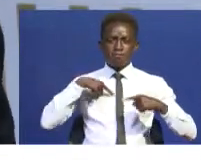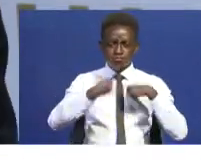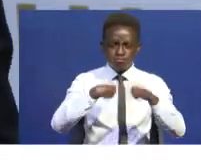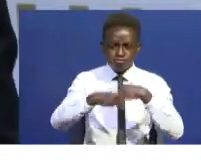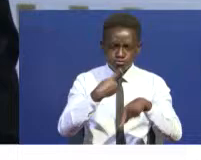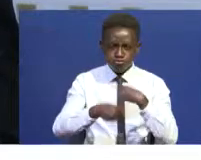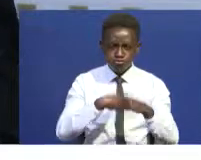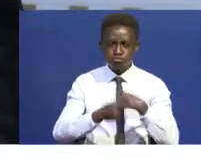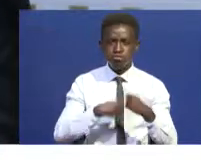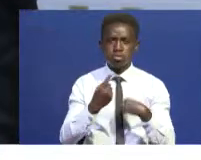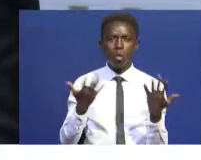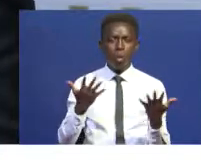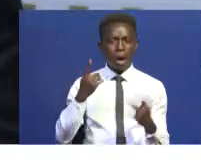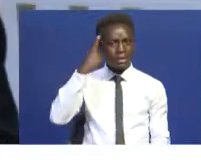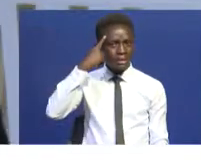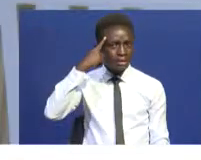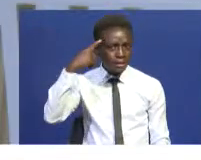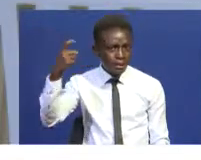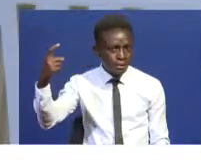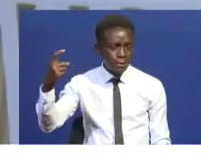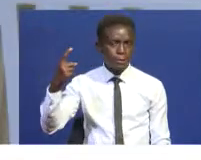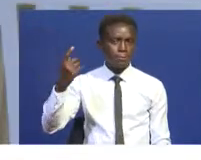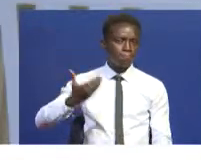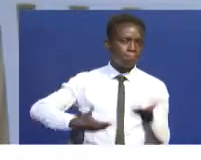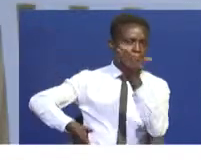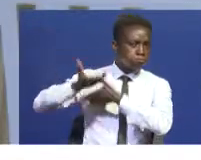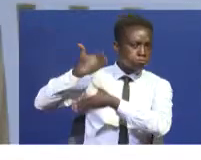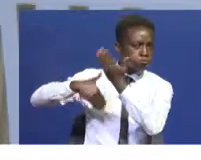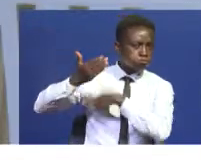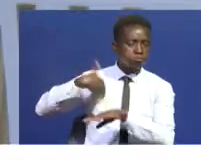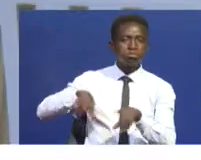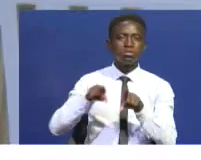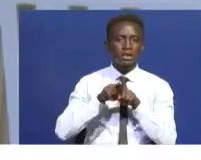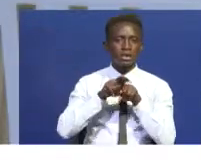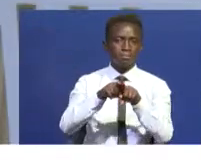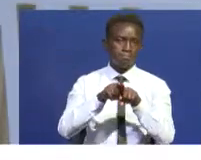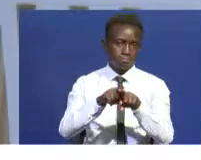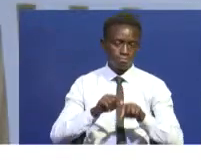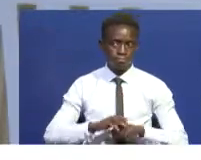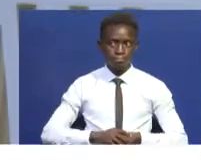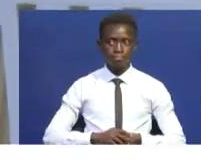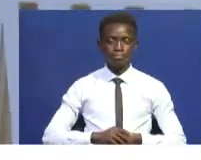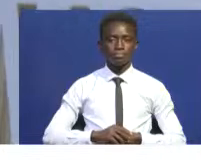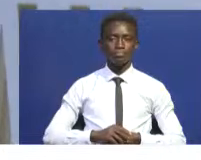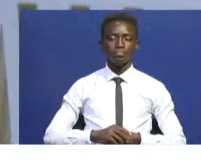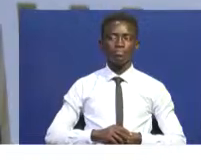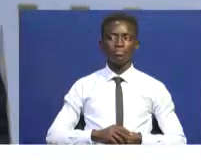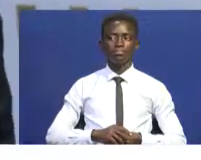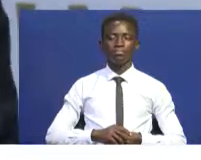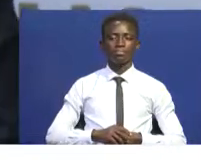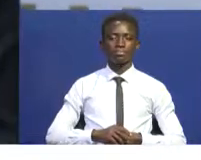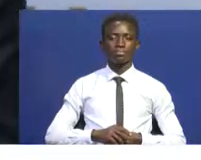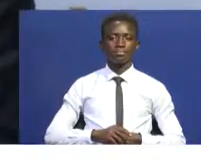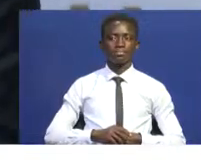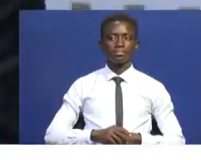of the forefathers who came before us. Kasi cha namasha,